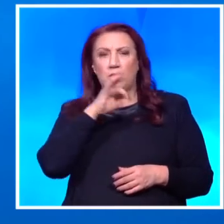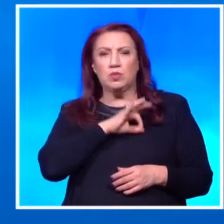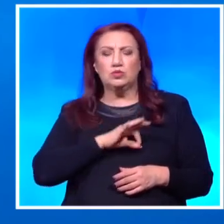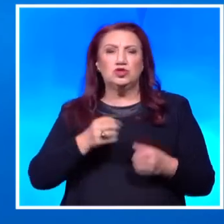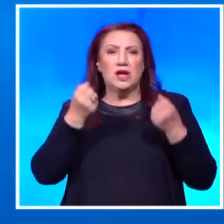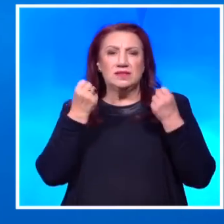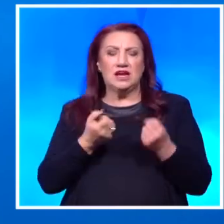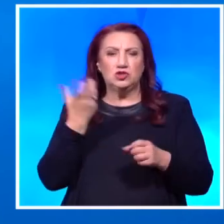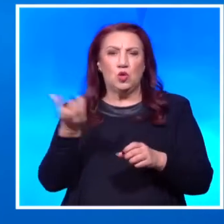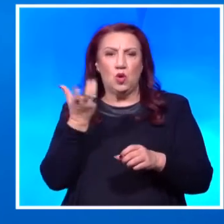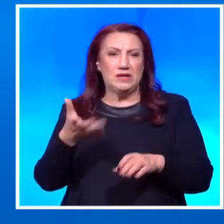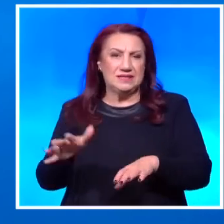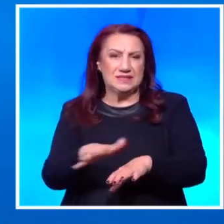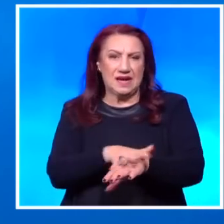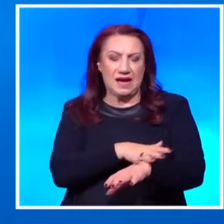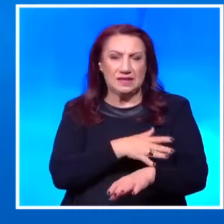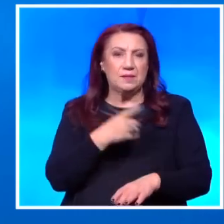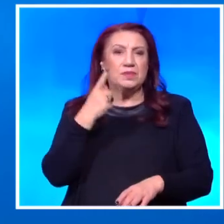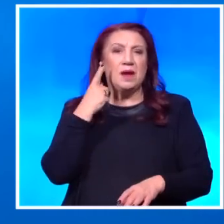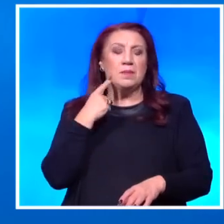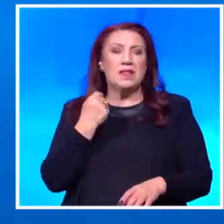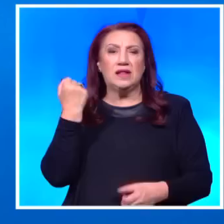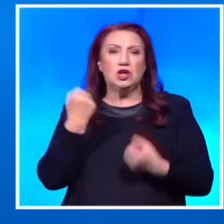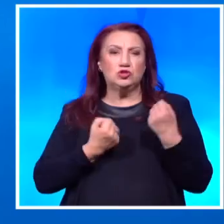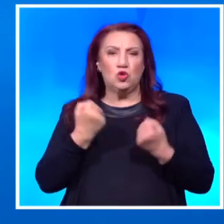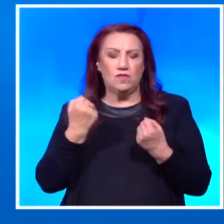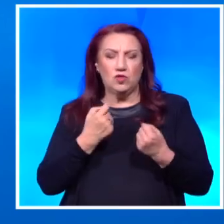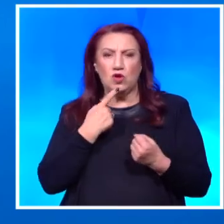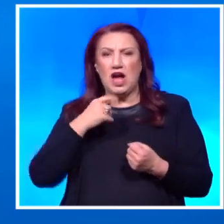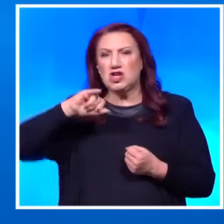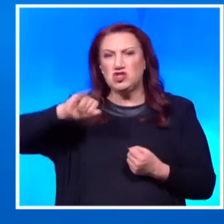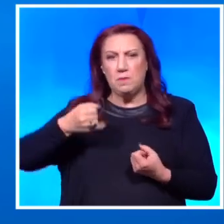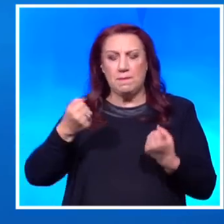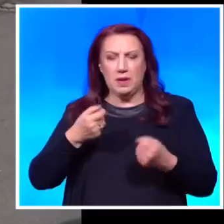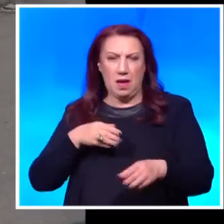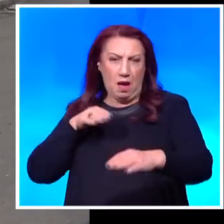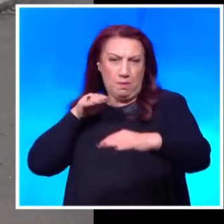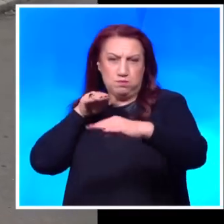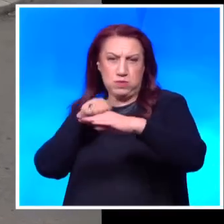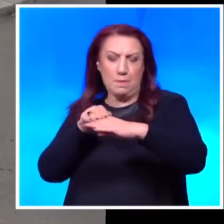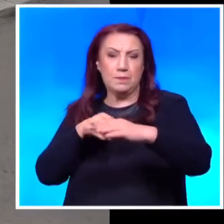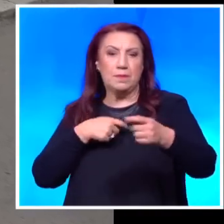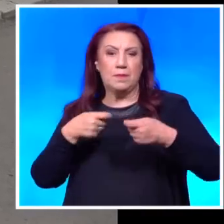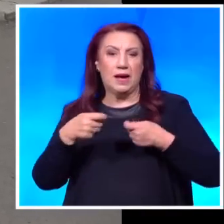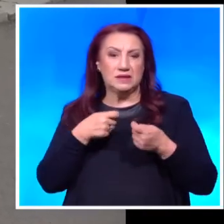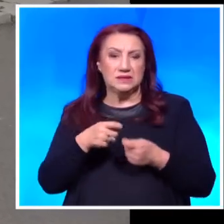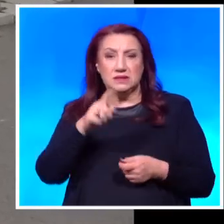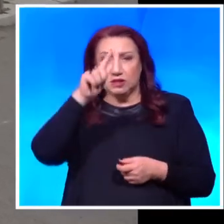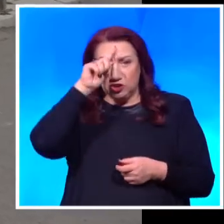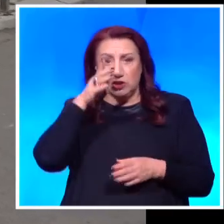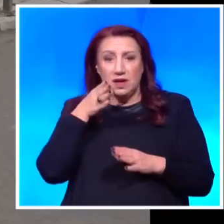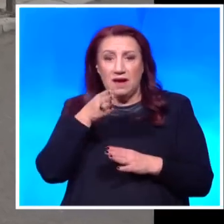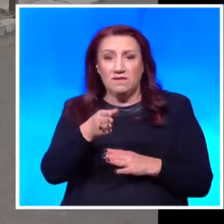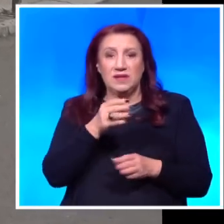млад шофьор с високопроходим автомобил се заби в търговски обект в курорта Слънчев бряг. Служителката е била на работа в обекта,